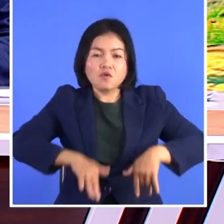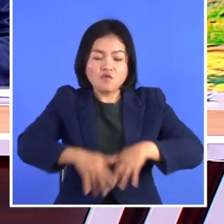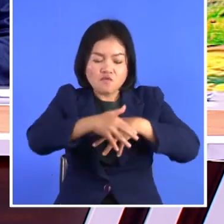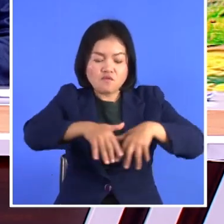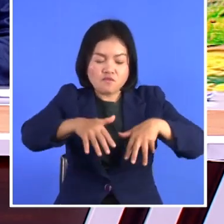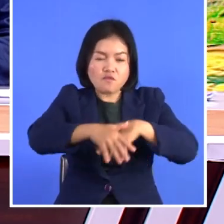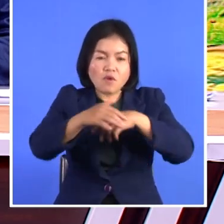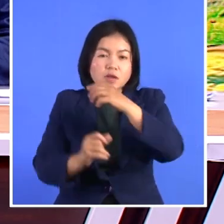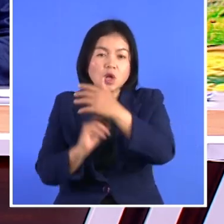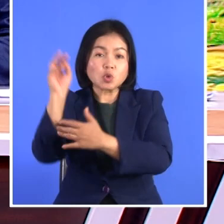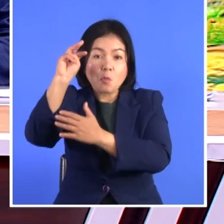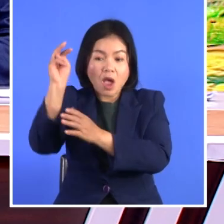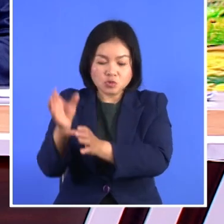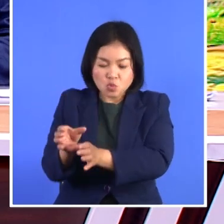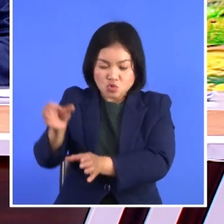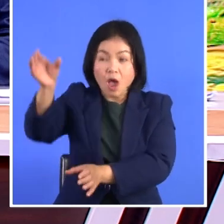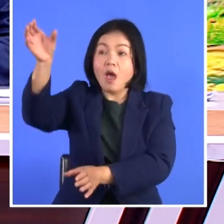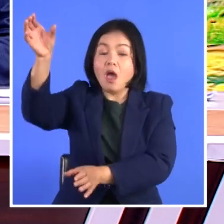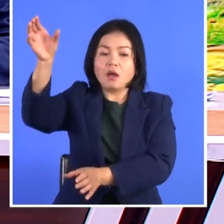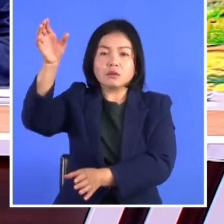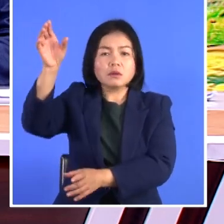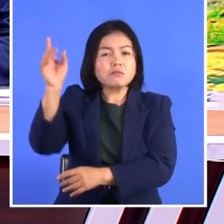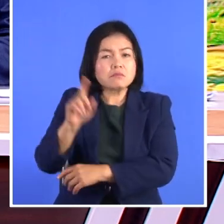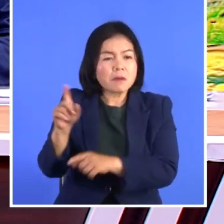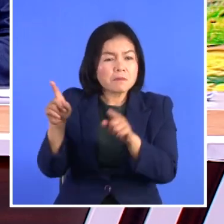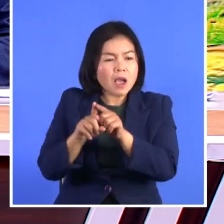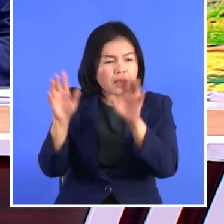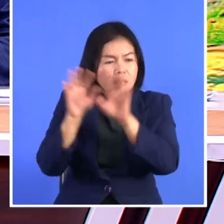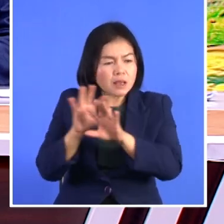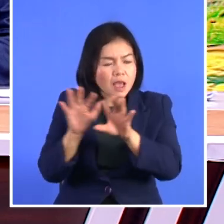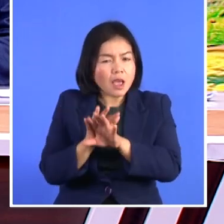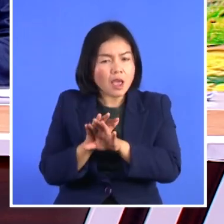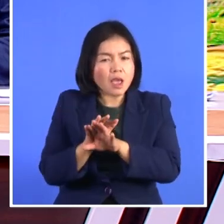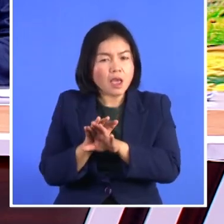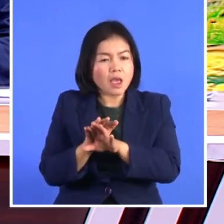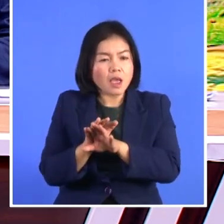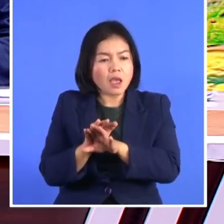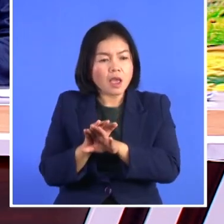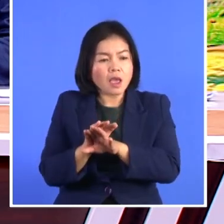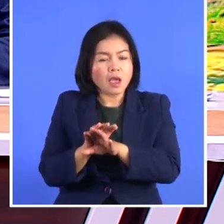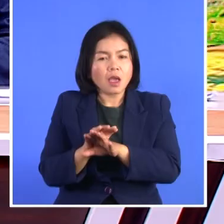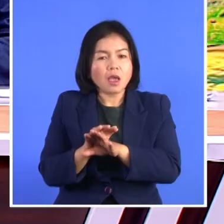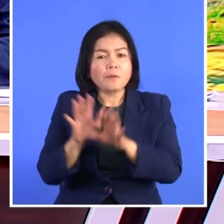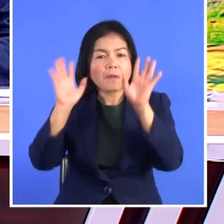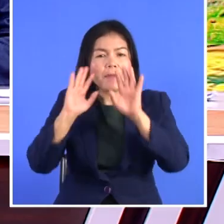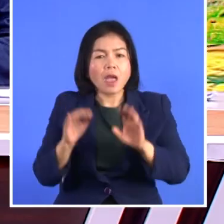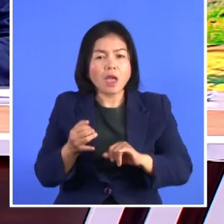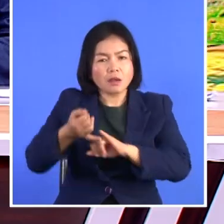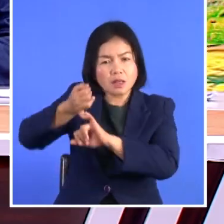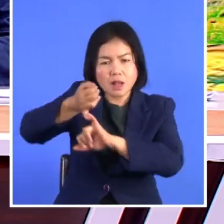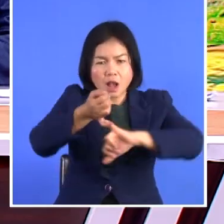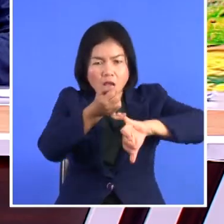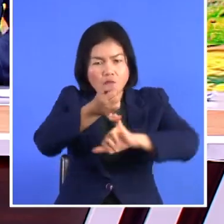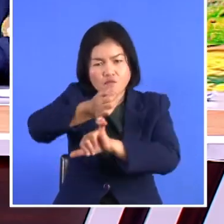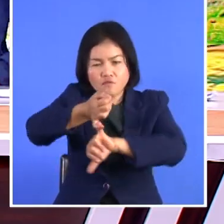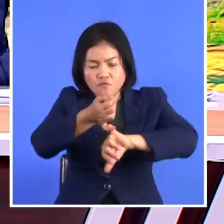ม้ใหญ่นะฮะต้นไม้ใหญ่ตรงนี้แล้วปรากฏว่ามันเกิดภาพแบบมันก็ไม่ได้ภาพที่เห็นได้บ่อยๆฝูงค้างคาวมันนอนห้อยหัวอยู่ตรงต้นไม้